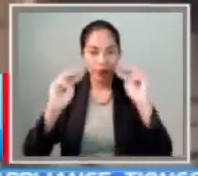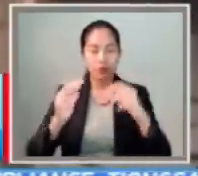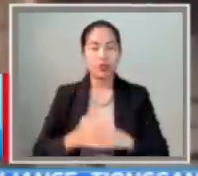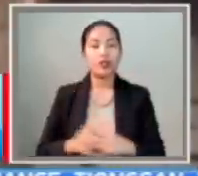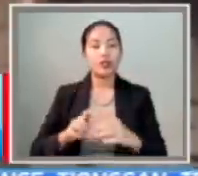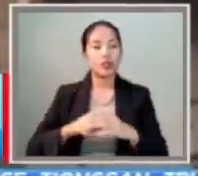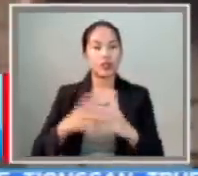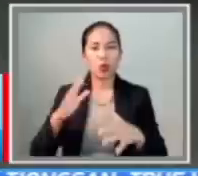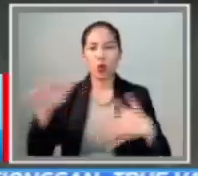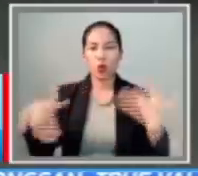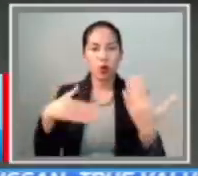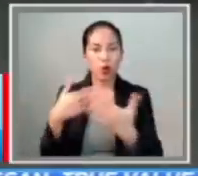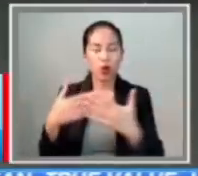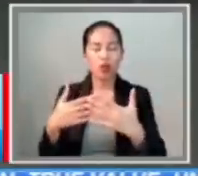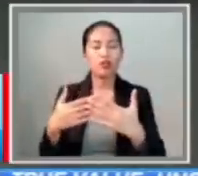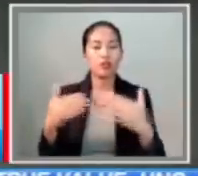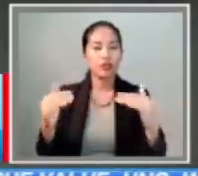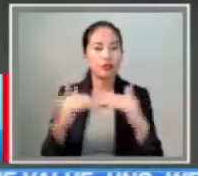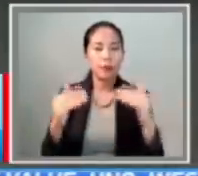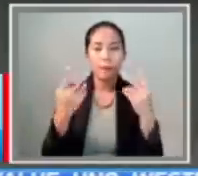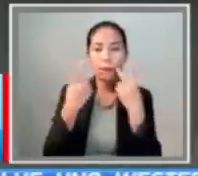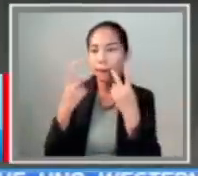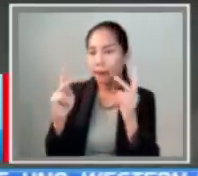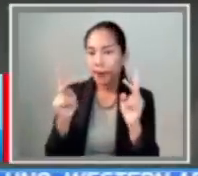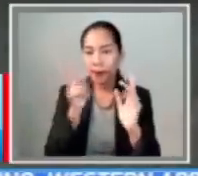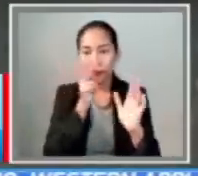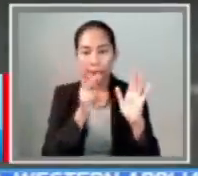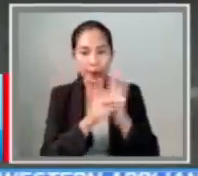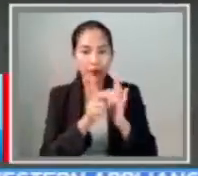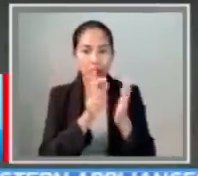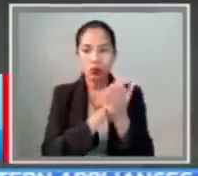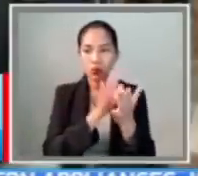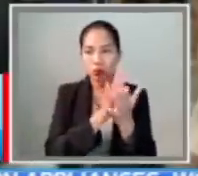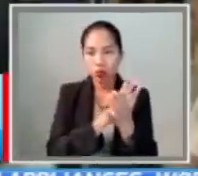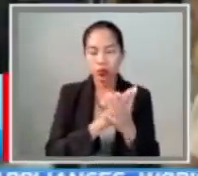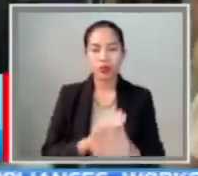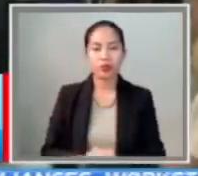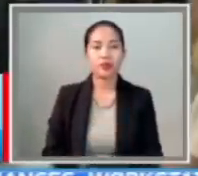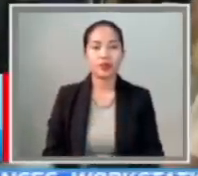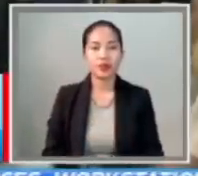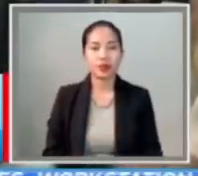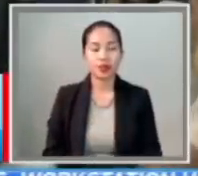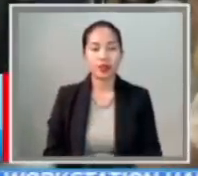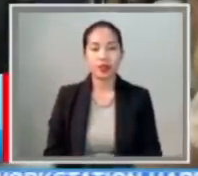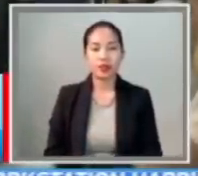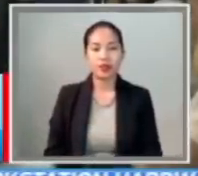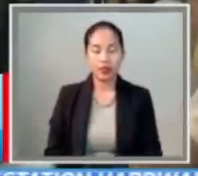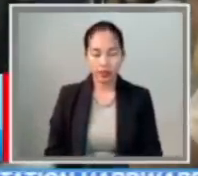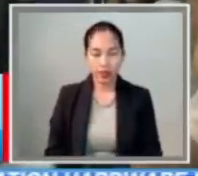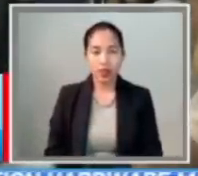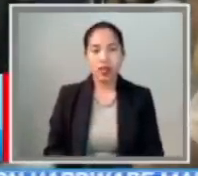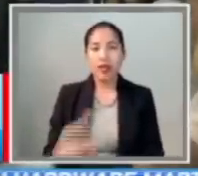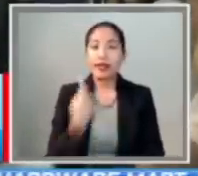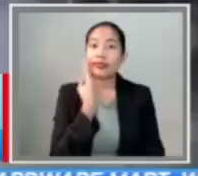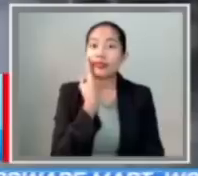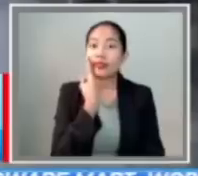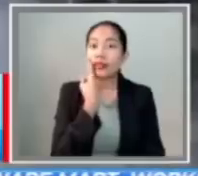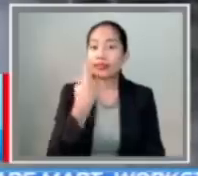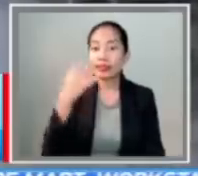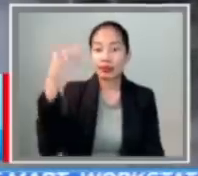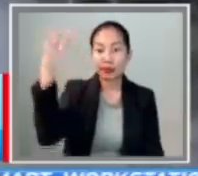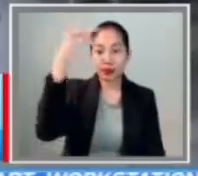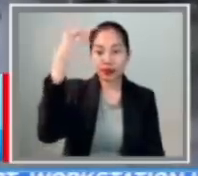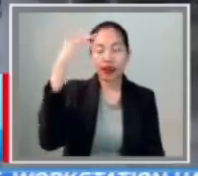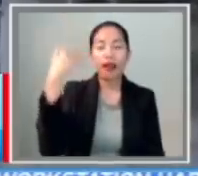antas sa pampubliko at pribadong paaralan. Binawi naman na ang red lightning advisory sa NAIA kaninang pasado alas 6